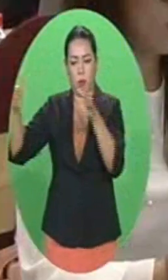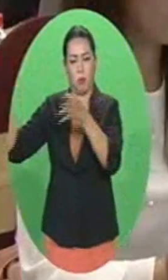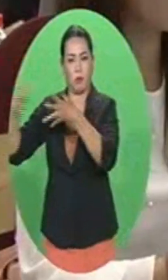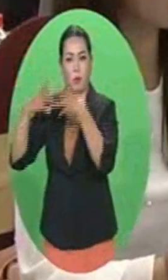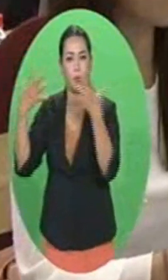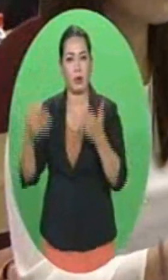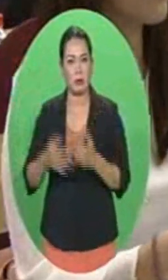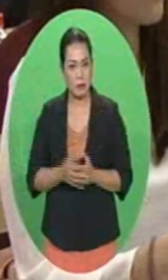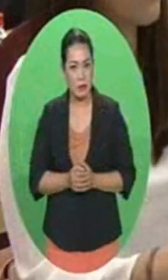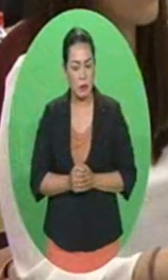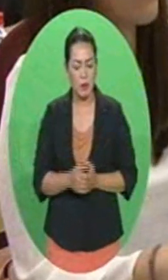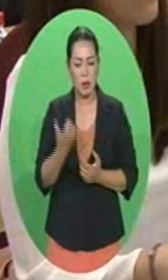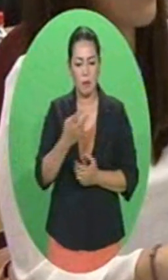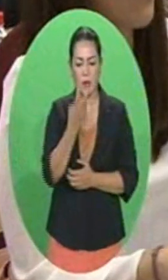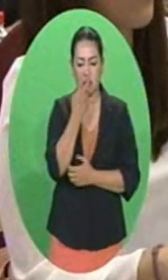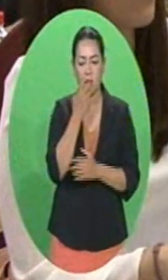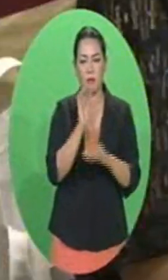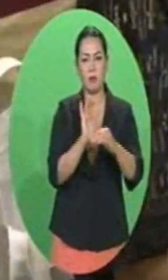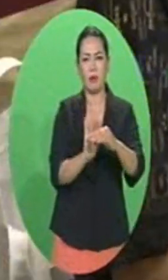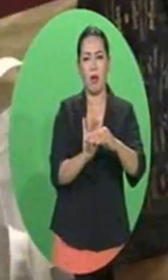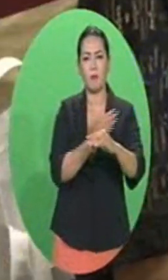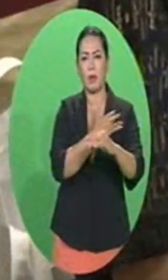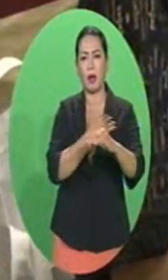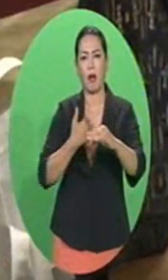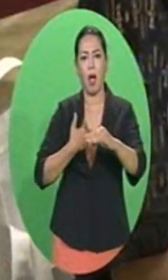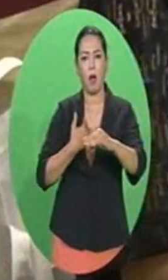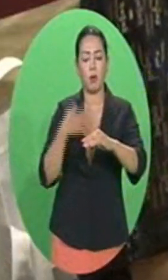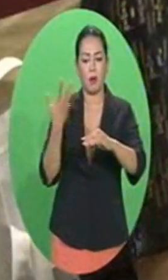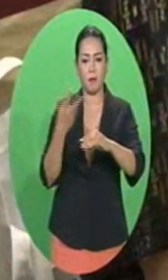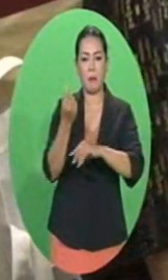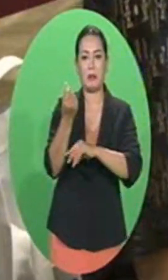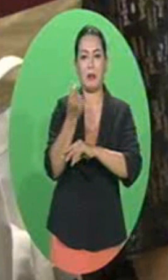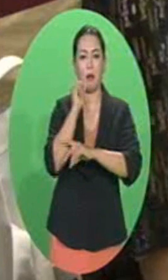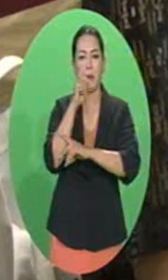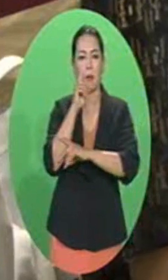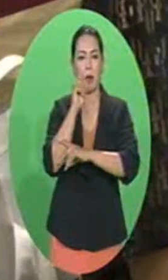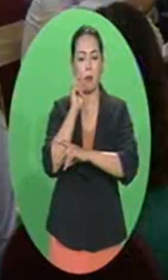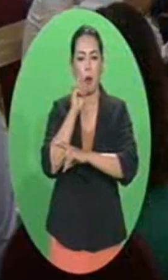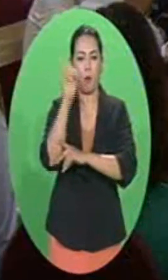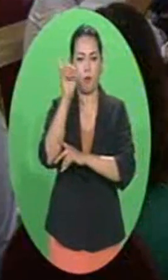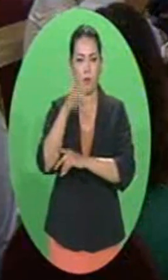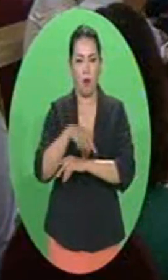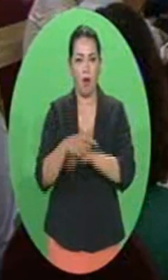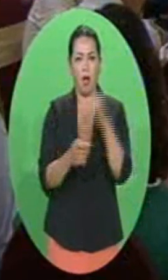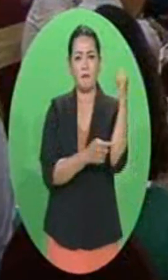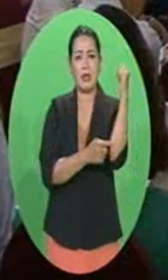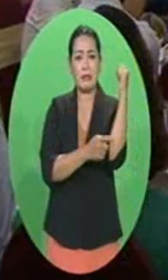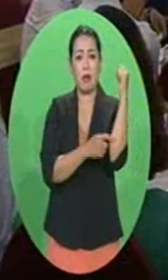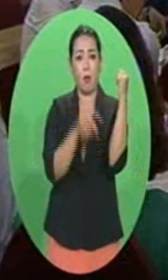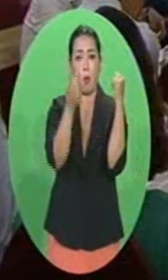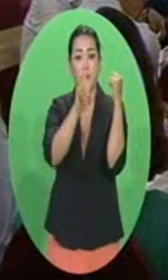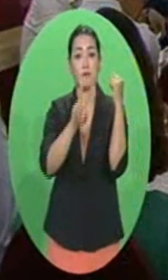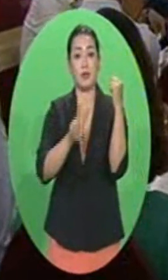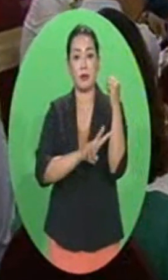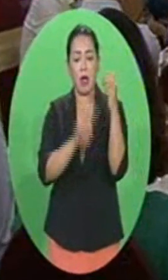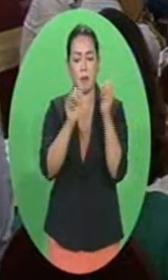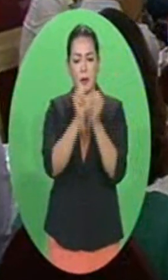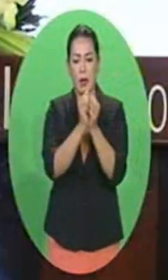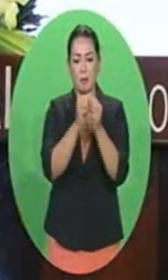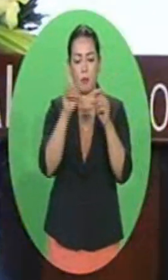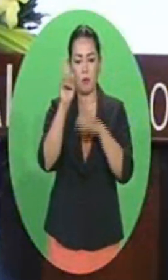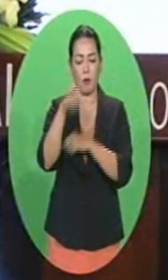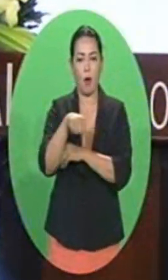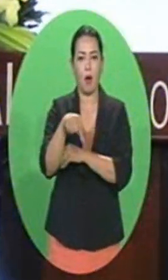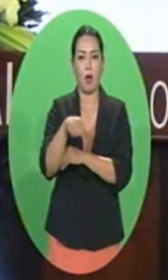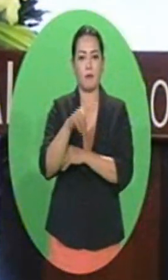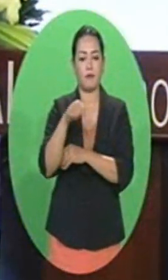container quá cao. Chủ tịch Hiệp hội Nhựa Việt Nam khẳng định, ngành nhựa là một trong những ngành năng động và tăng trưởng cao nhất Việt Nam. Trong 10 năm qua, với mức tăng